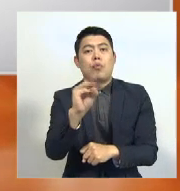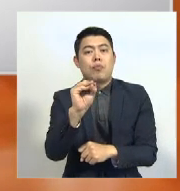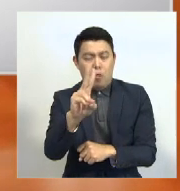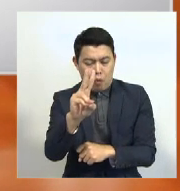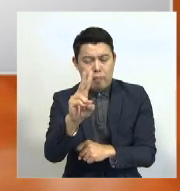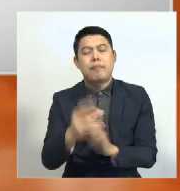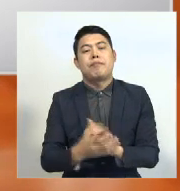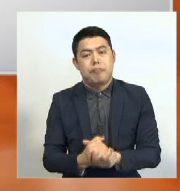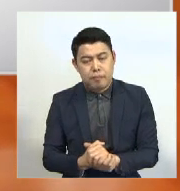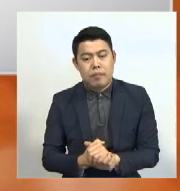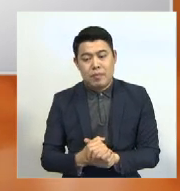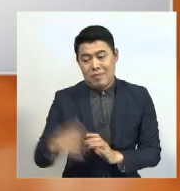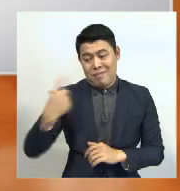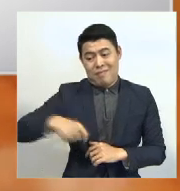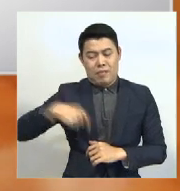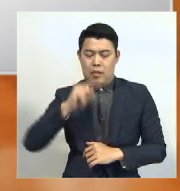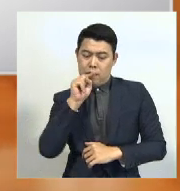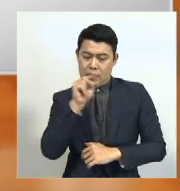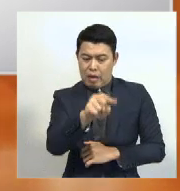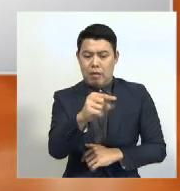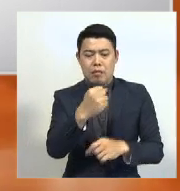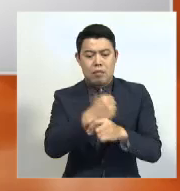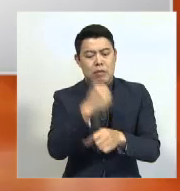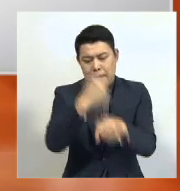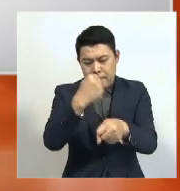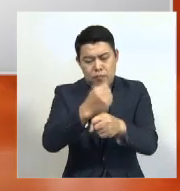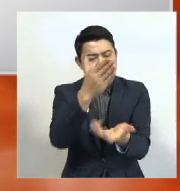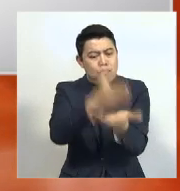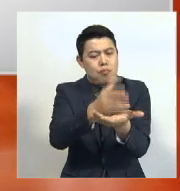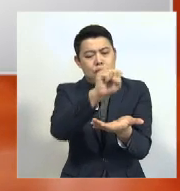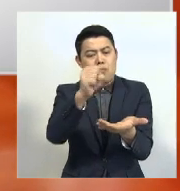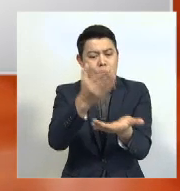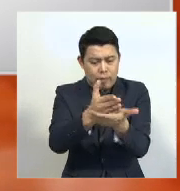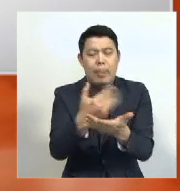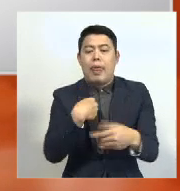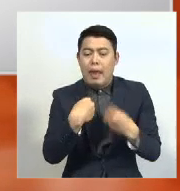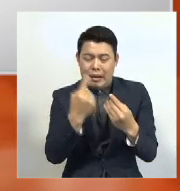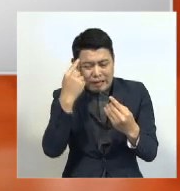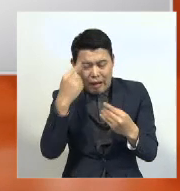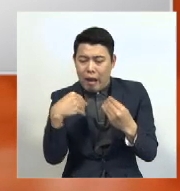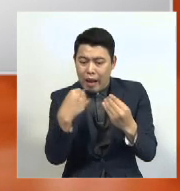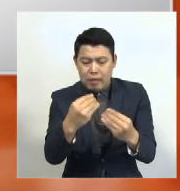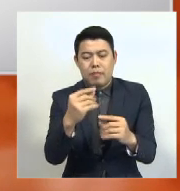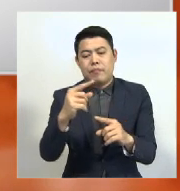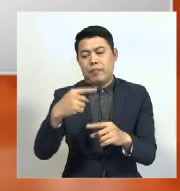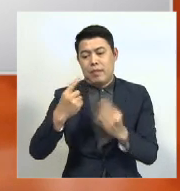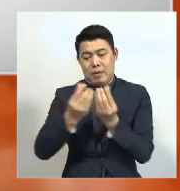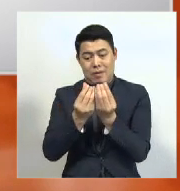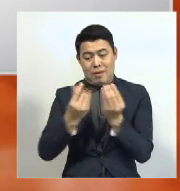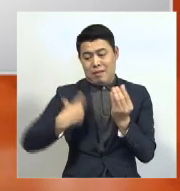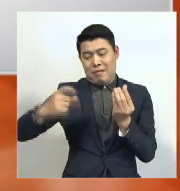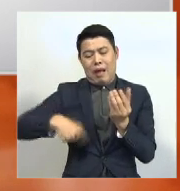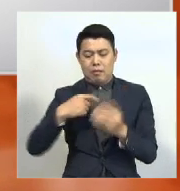23 พฤษภาคม 2562ค่ะซึ่งก็เป็นวันที่ศาลได้สั่งให้นายธนาธรนั้นหยุดปฏิบัติหน้าที่และให้ถือว่าวันที่ศาลอ่านค